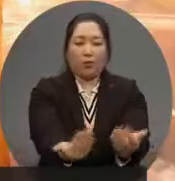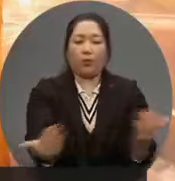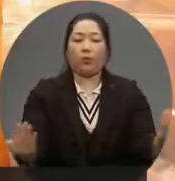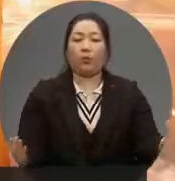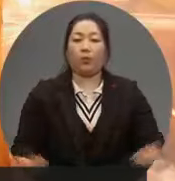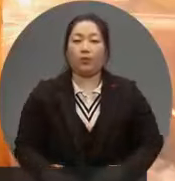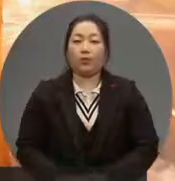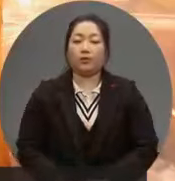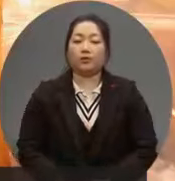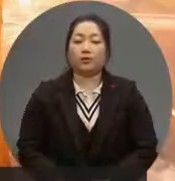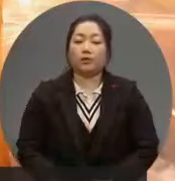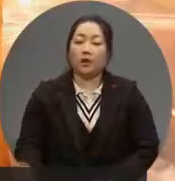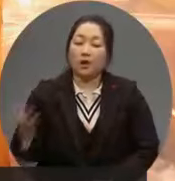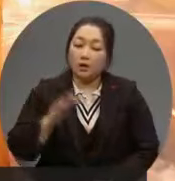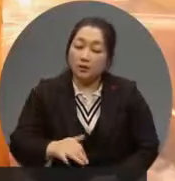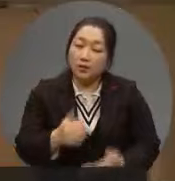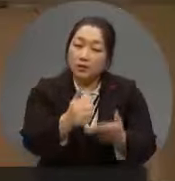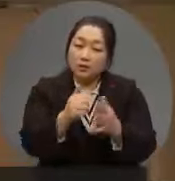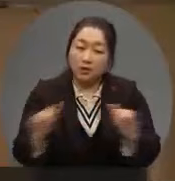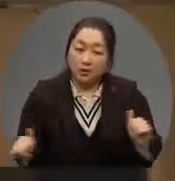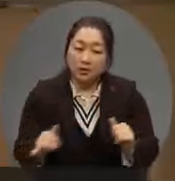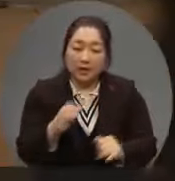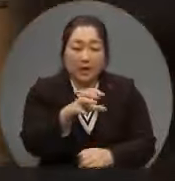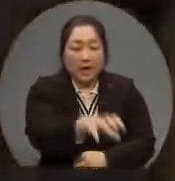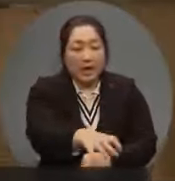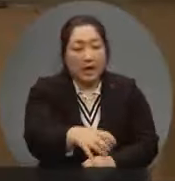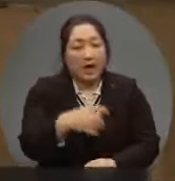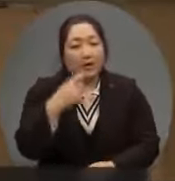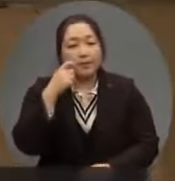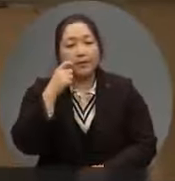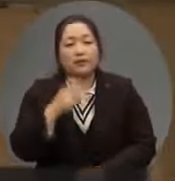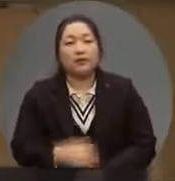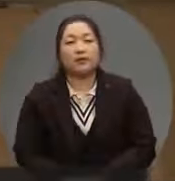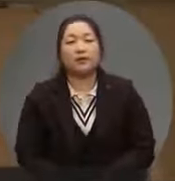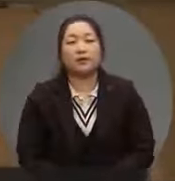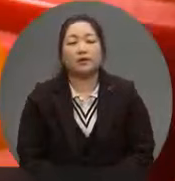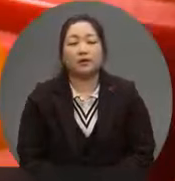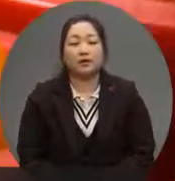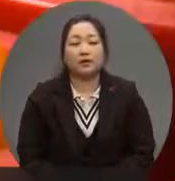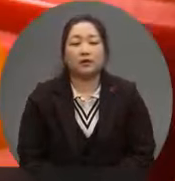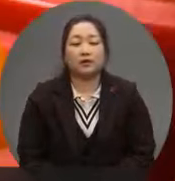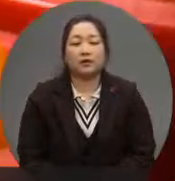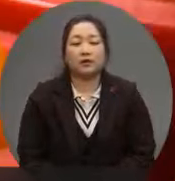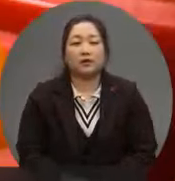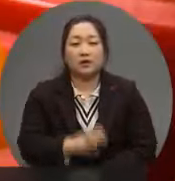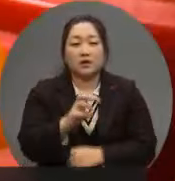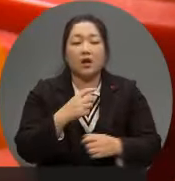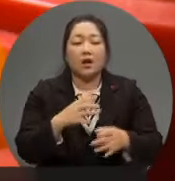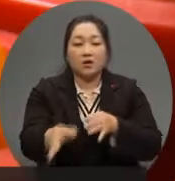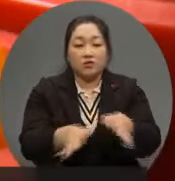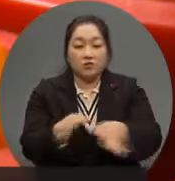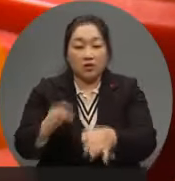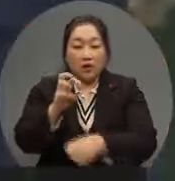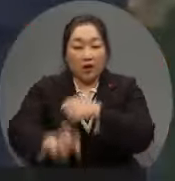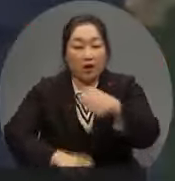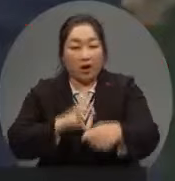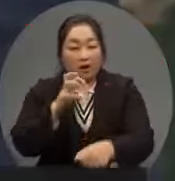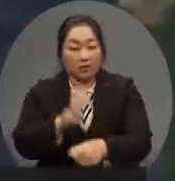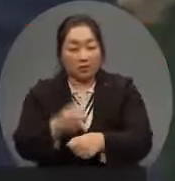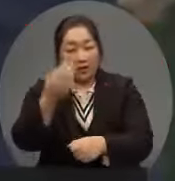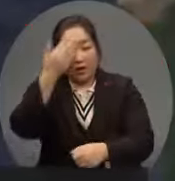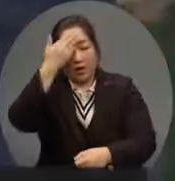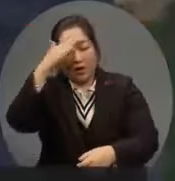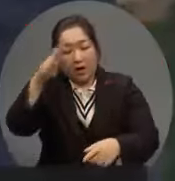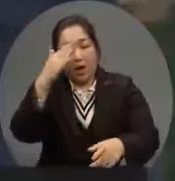있습니다 하지만 손님들은 선뜻 손을 뻗지 30년 경력의 상인들에게도 낯선 풍경은